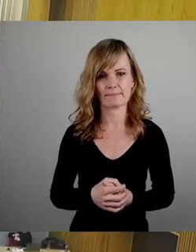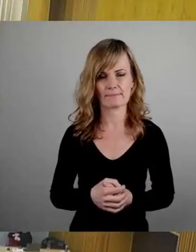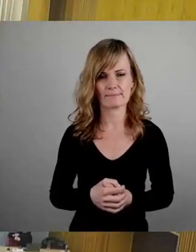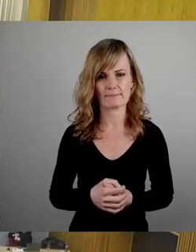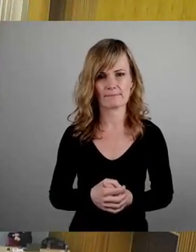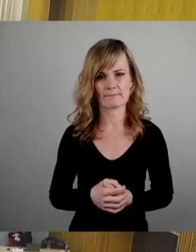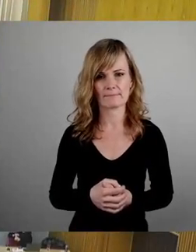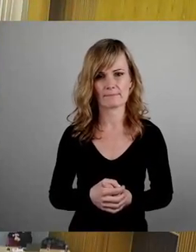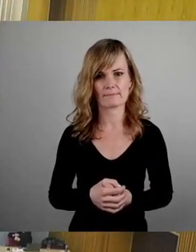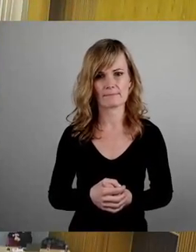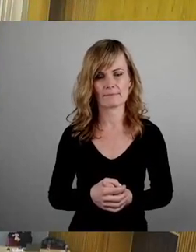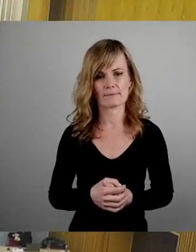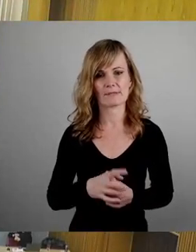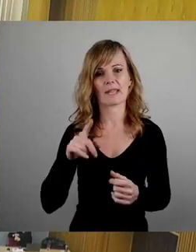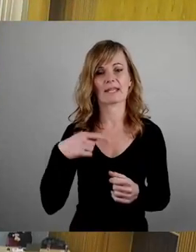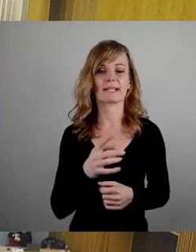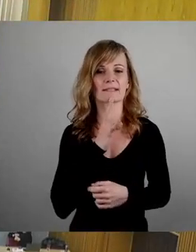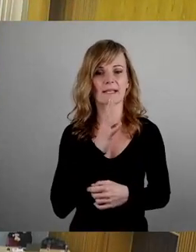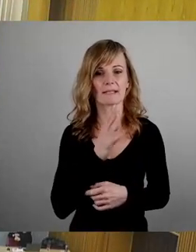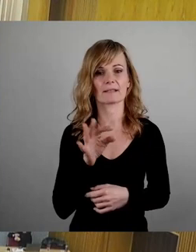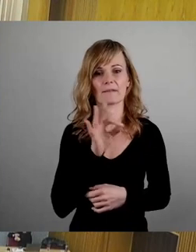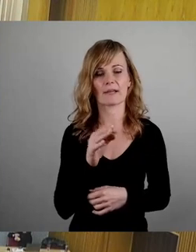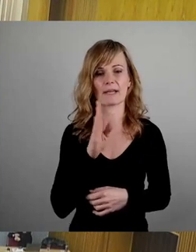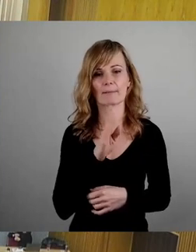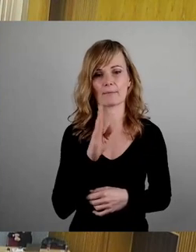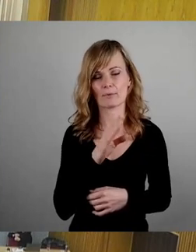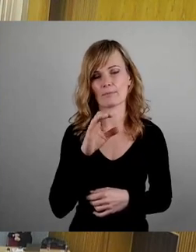Dankeschön. Dann nächster Redner wäre Veit Böhm, CDU-Fraktion.